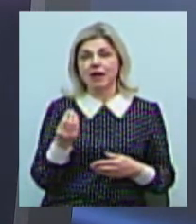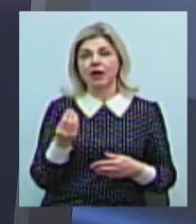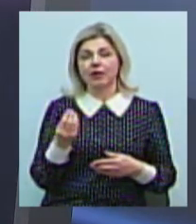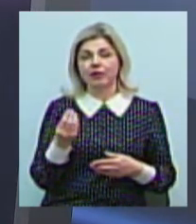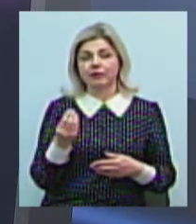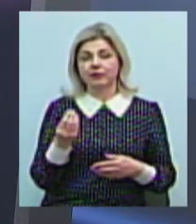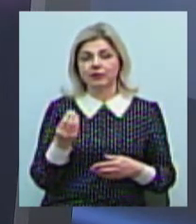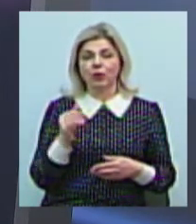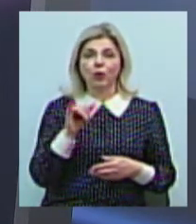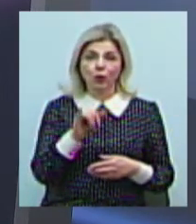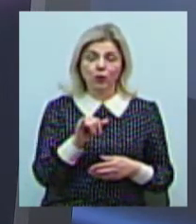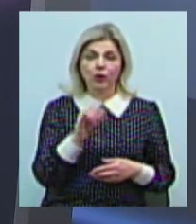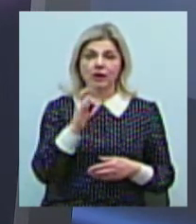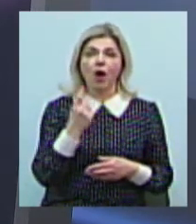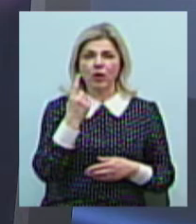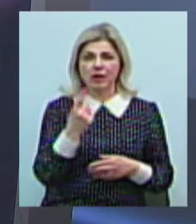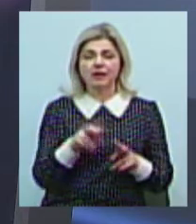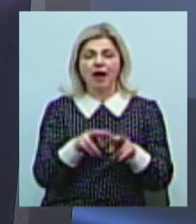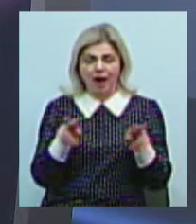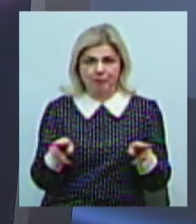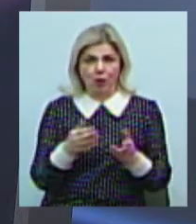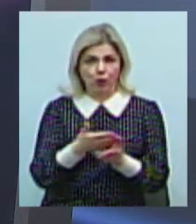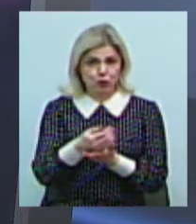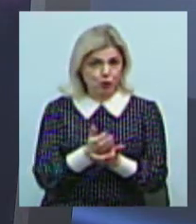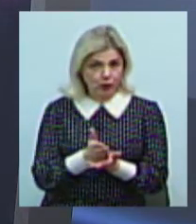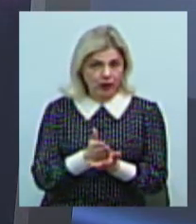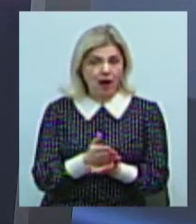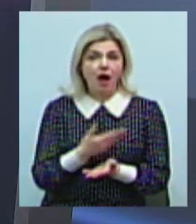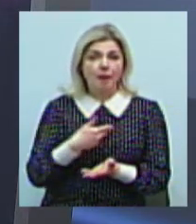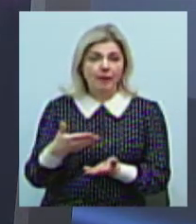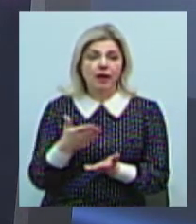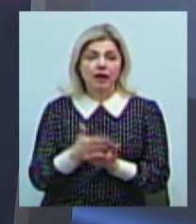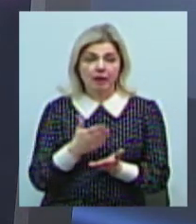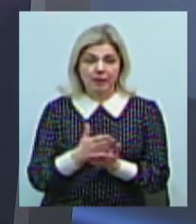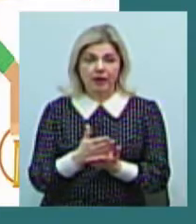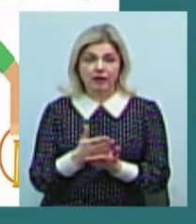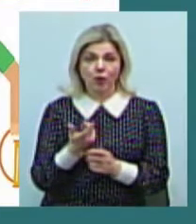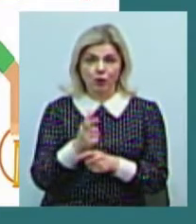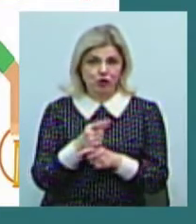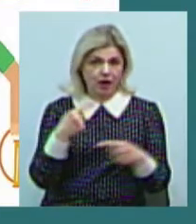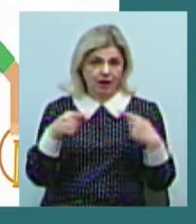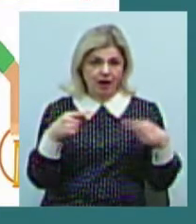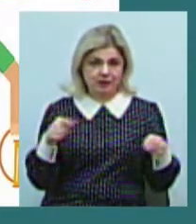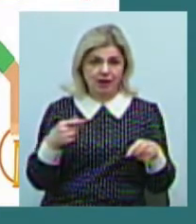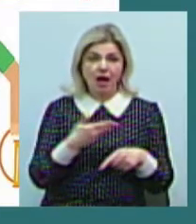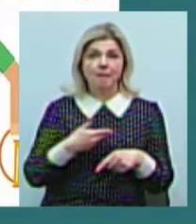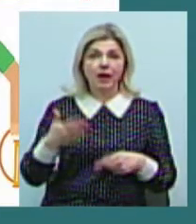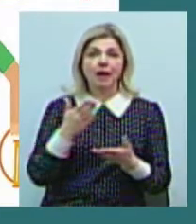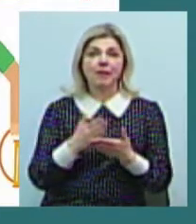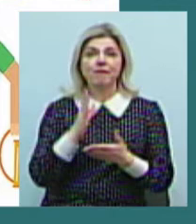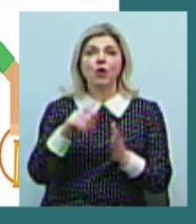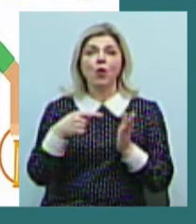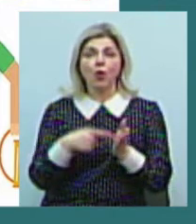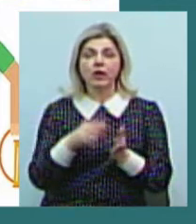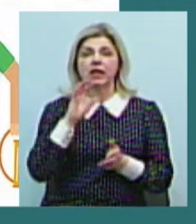в принципе, на однотипный тип услуги. То есть мы имеем в городе, тоже разные. Мы имеем в городе